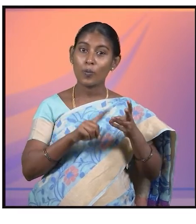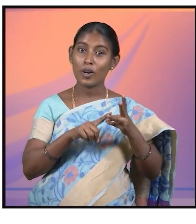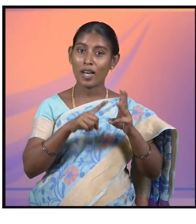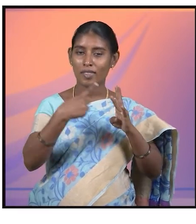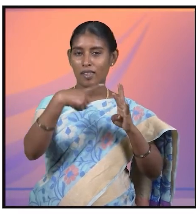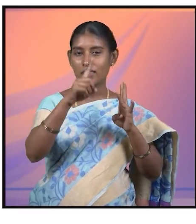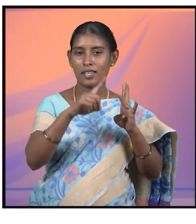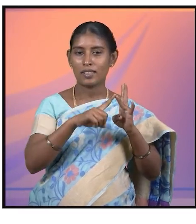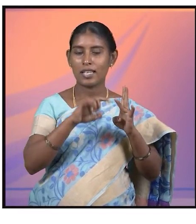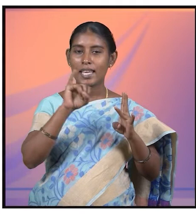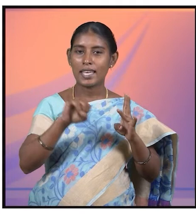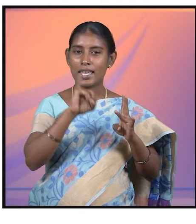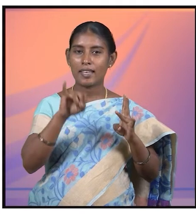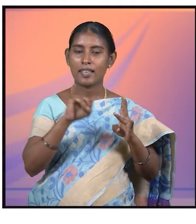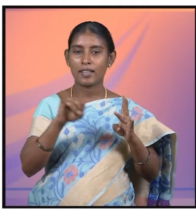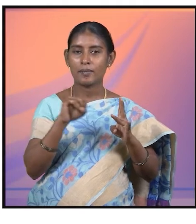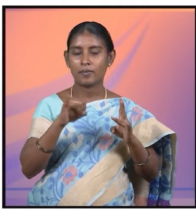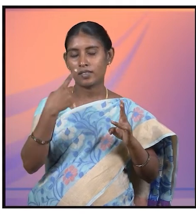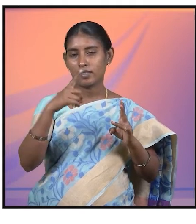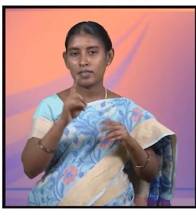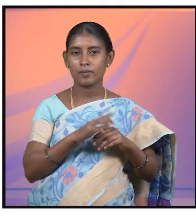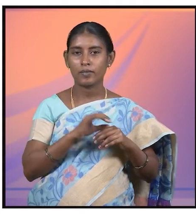மாசாத்தியார் என்பது சரியான விடை.